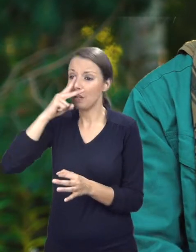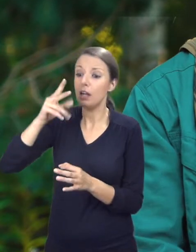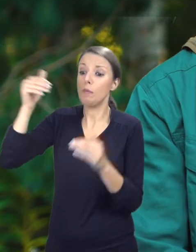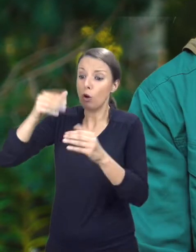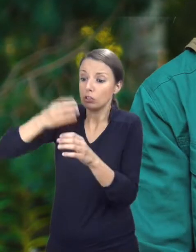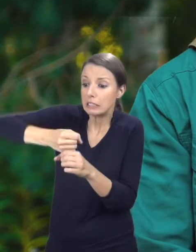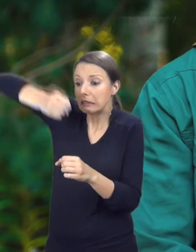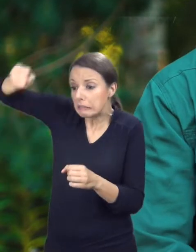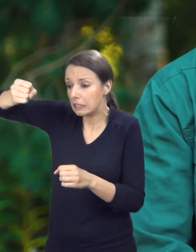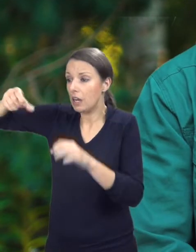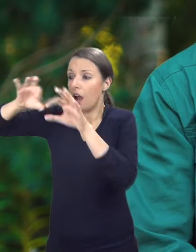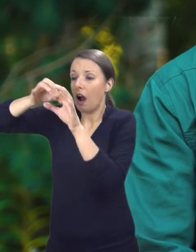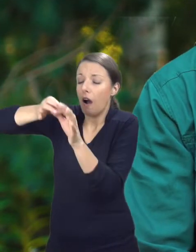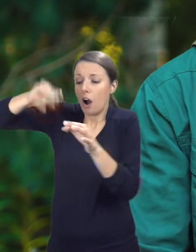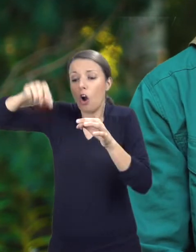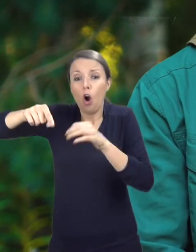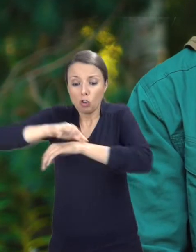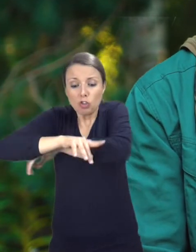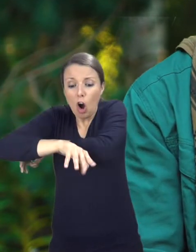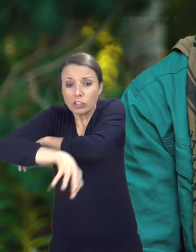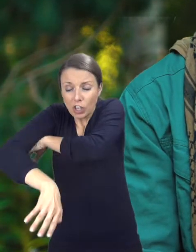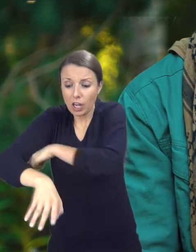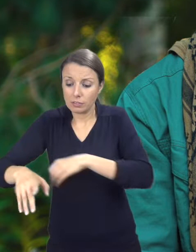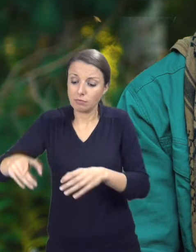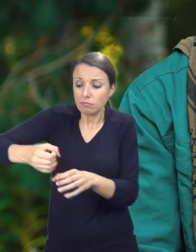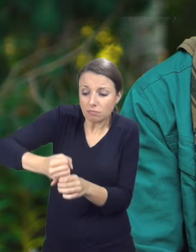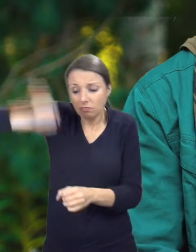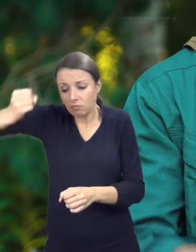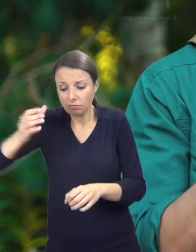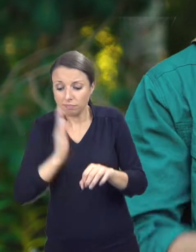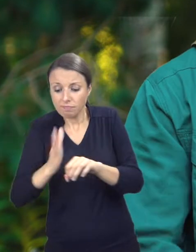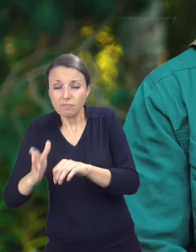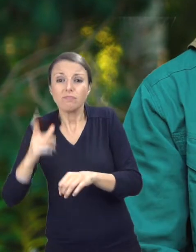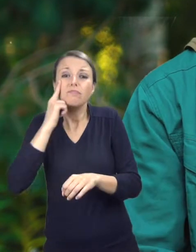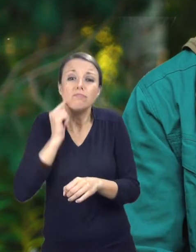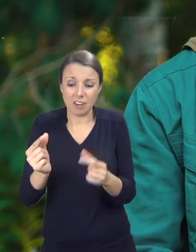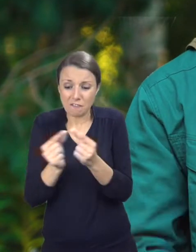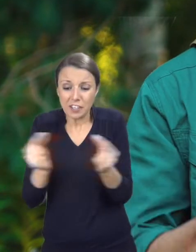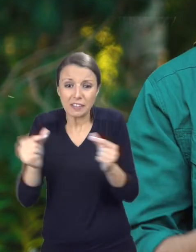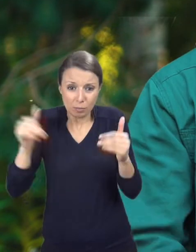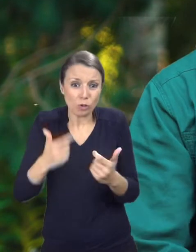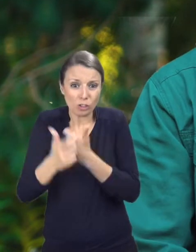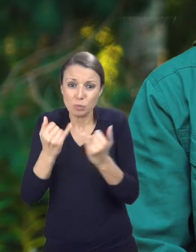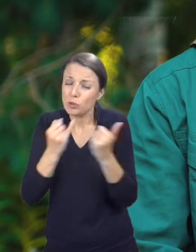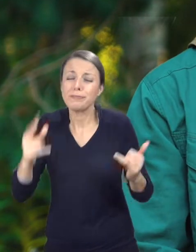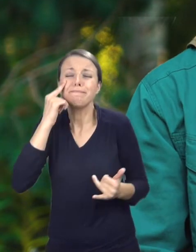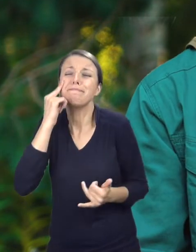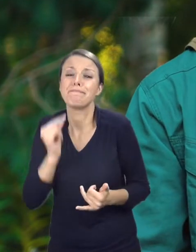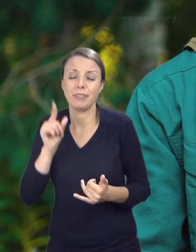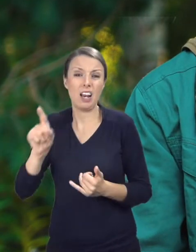zrobić z nich pyszne frytki albo po prostu upiec na ognisku. No i jest to rarytas godny polecenia. Aczkolwiek pałka wodna jest pod ochroną, więc tu nie będziemy